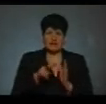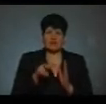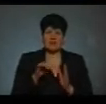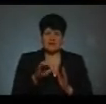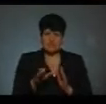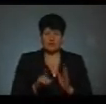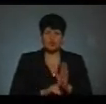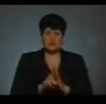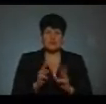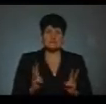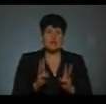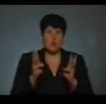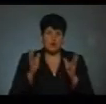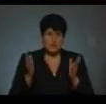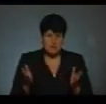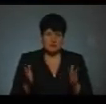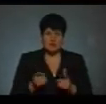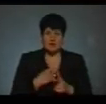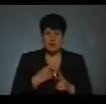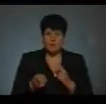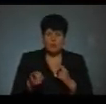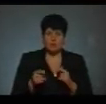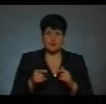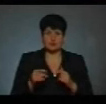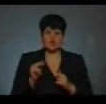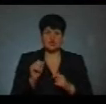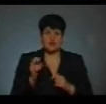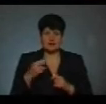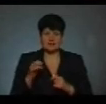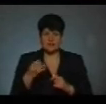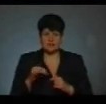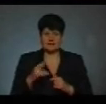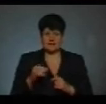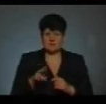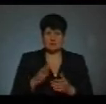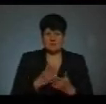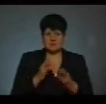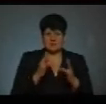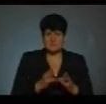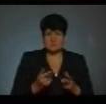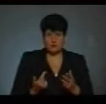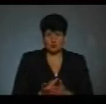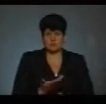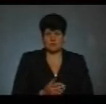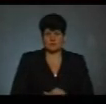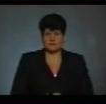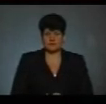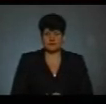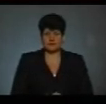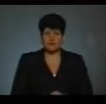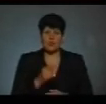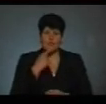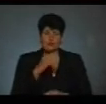починається горіння або починається якийсь процес з щадним димом, ми наражаємося на небезпеку знову ж таки. За